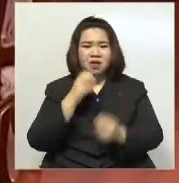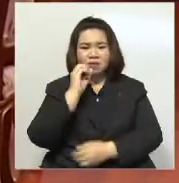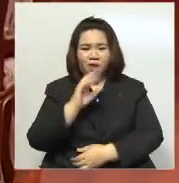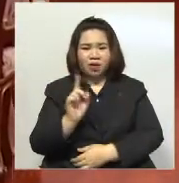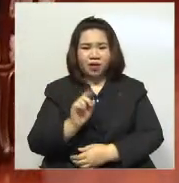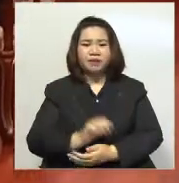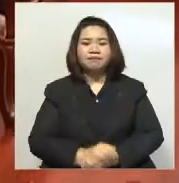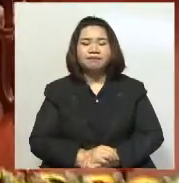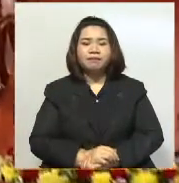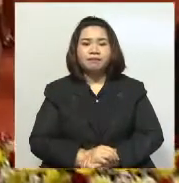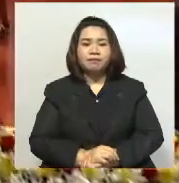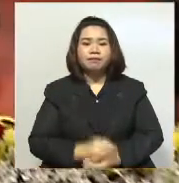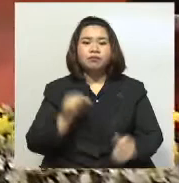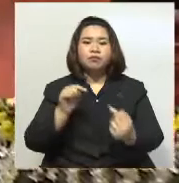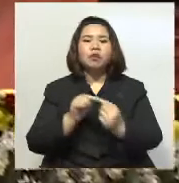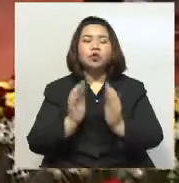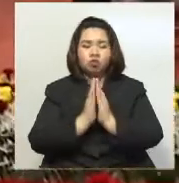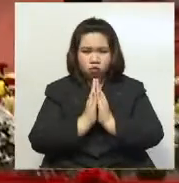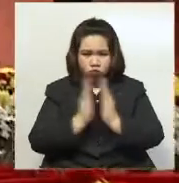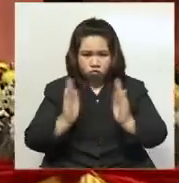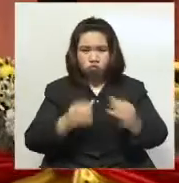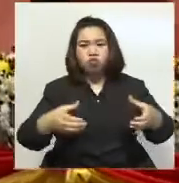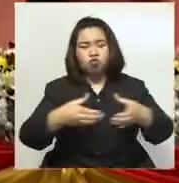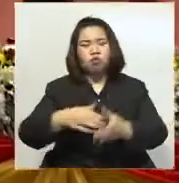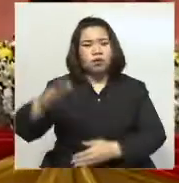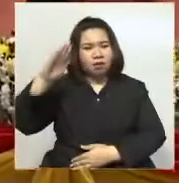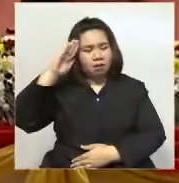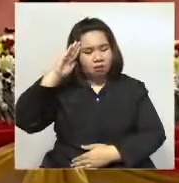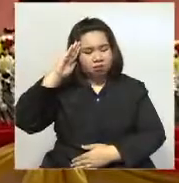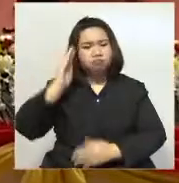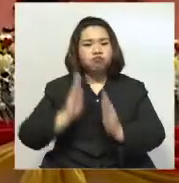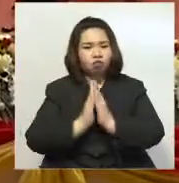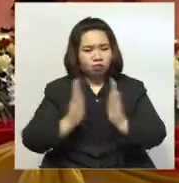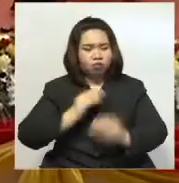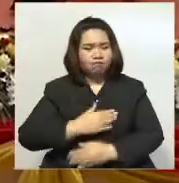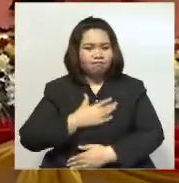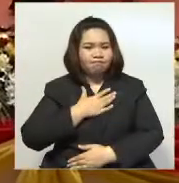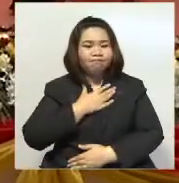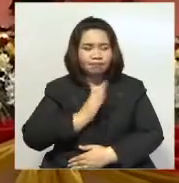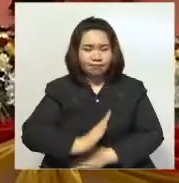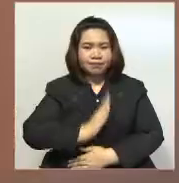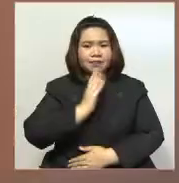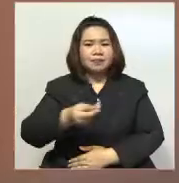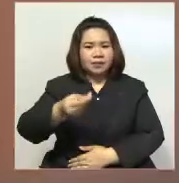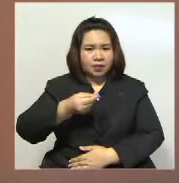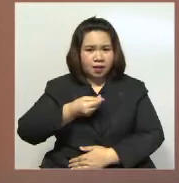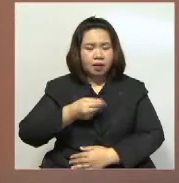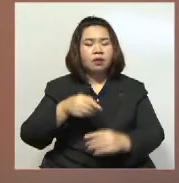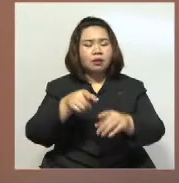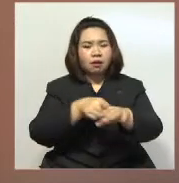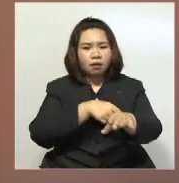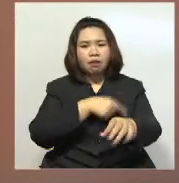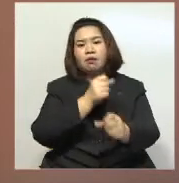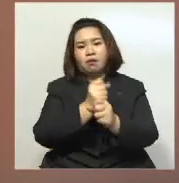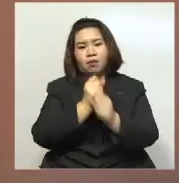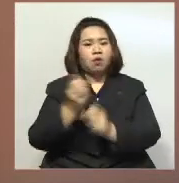างช่วงบางตอนก็คือเรื่องของการขอบคุณกองทัพที่จัดพิธีอันมีเกียรติและน่าประทับใจอย่างยิ่งซึ่งตลอดระยะเวลา